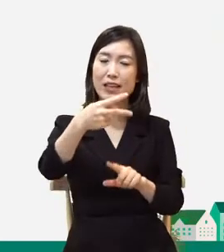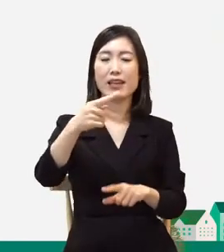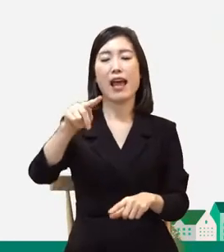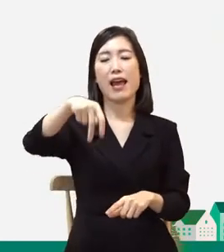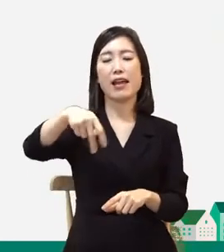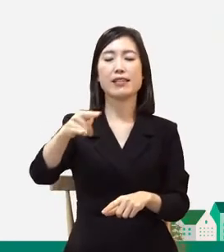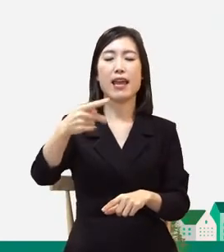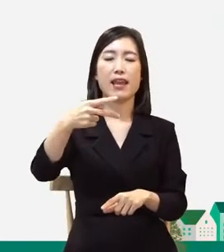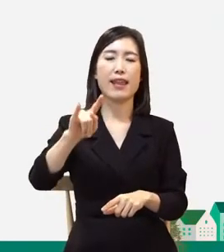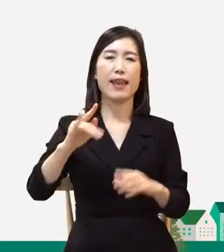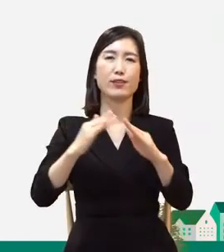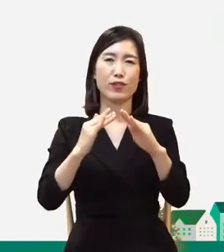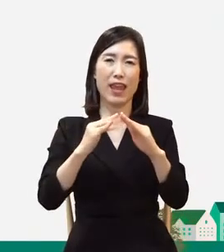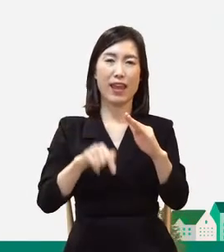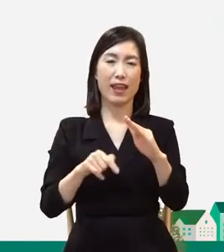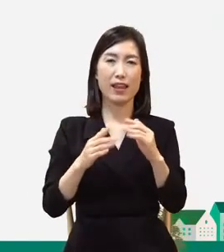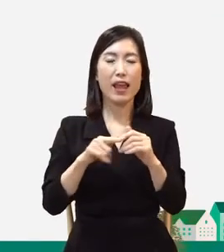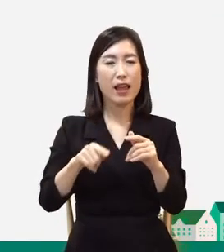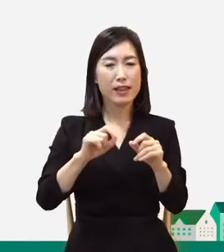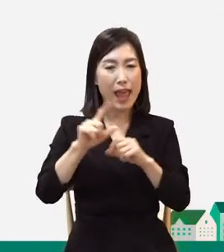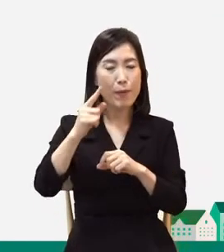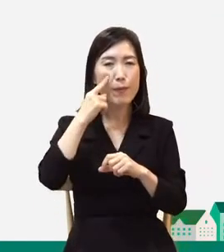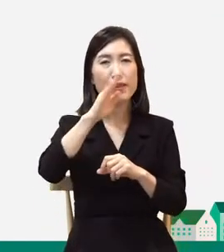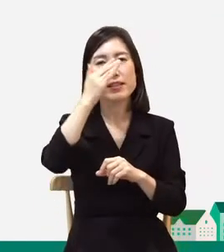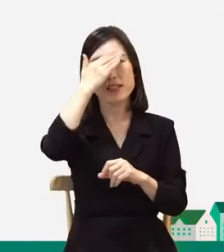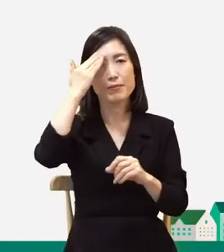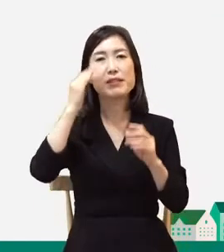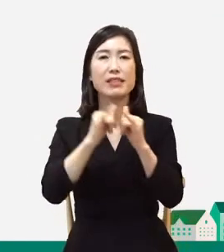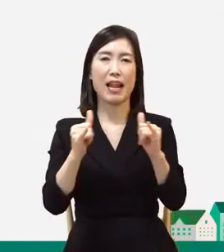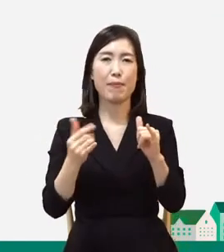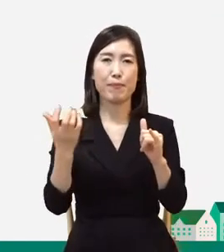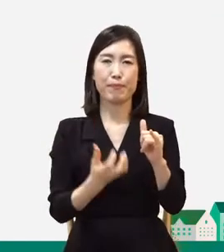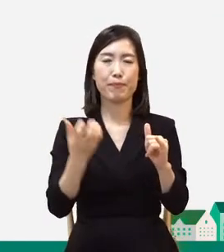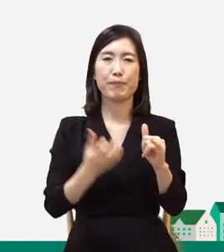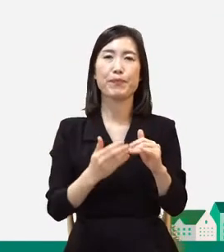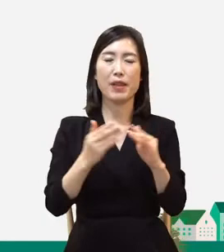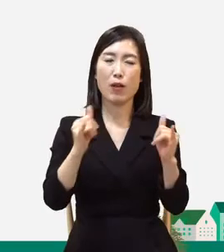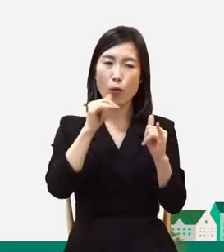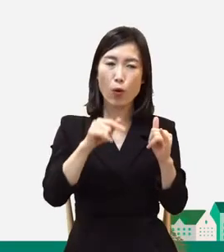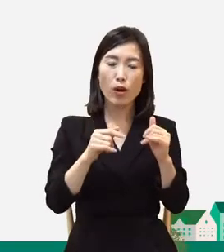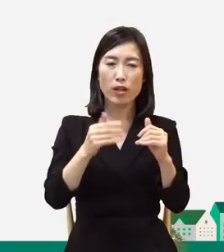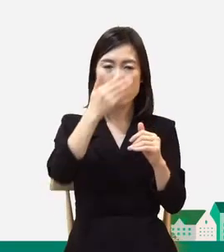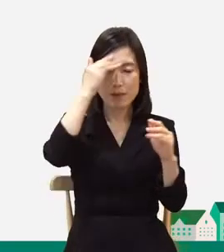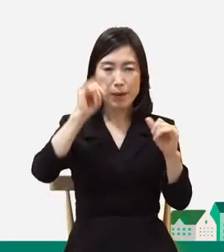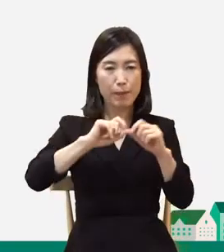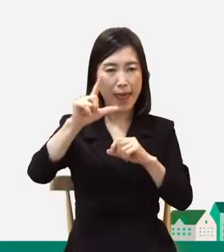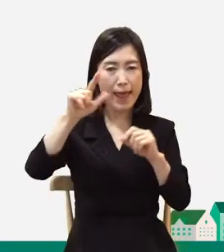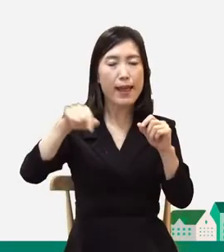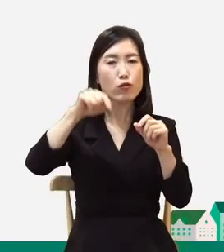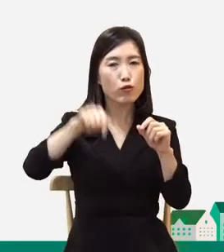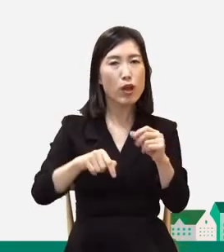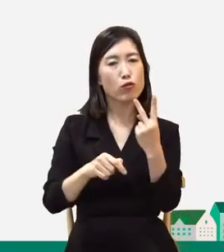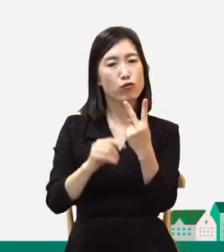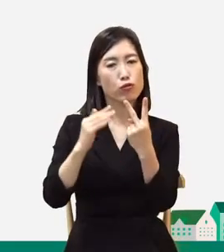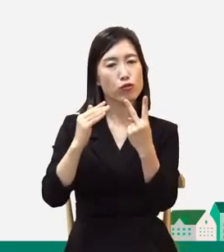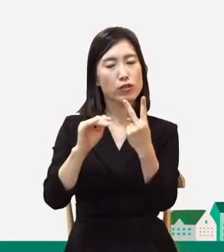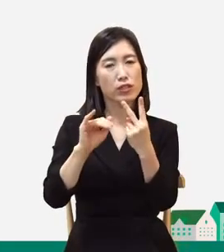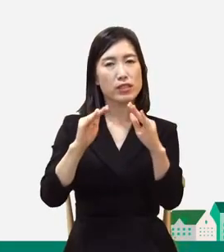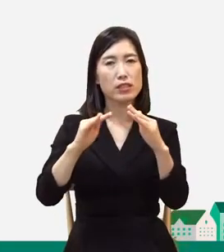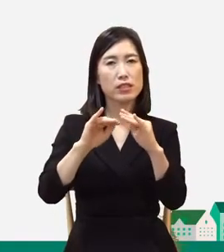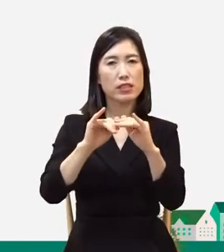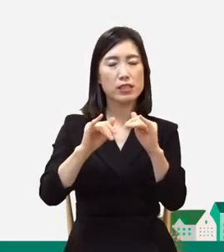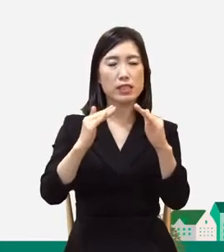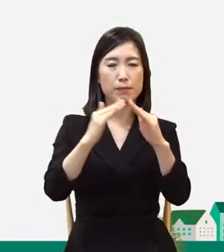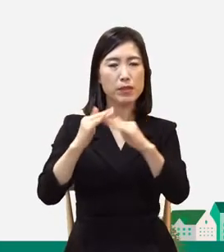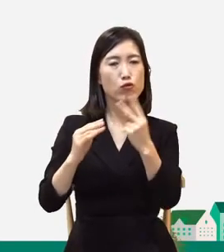이제 청년분들이 보통 입주를 하고 계시고 있고 그 중에 이제 두 세대 정도만 이제 발달장애인 청년분들이 입주를 하신